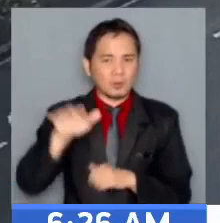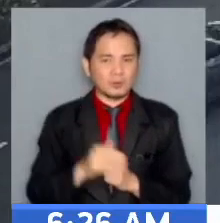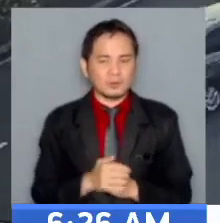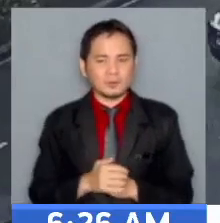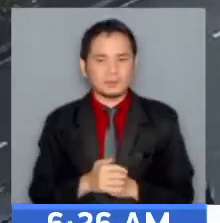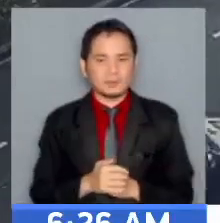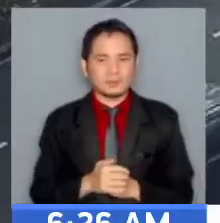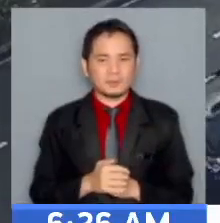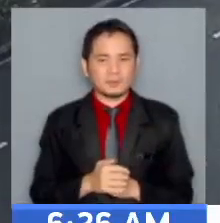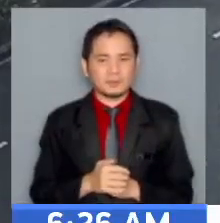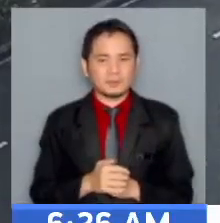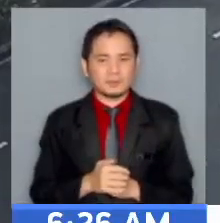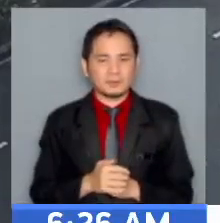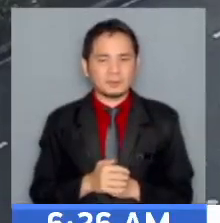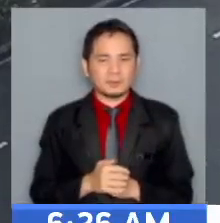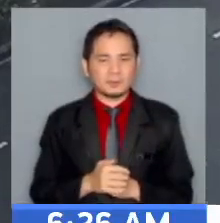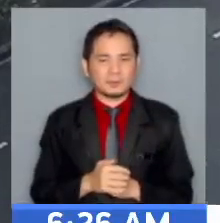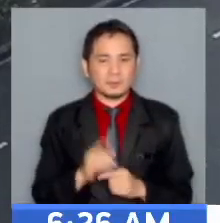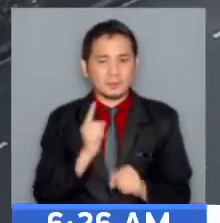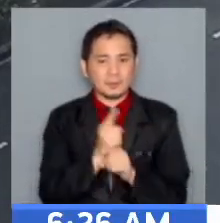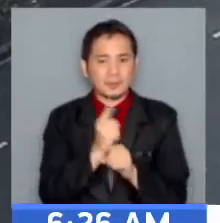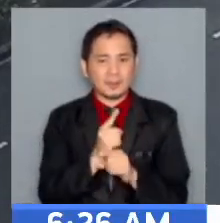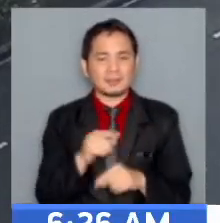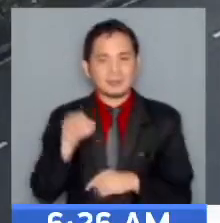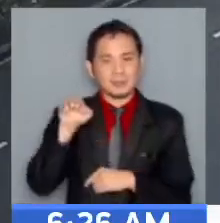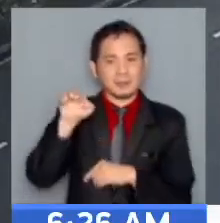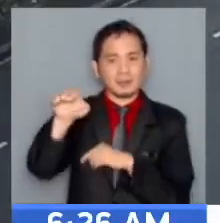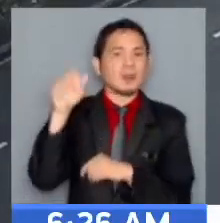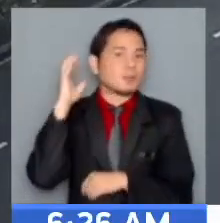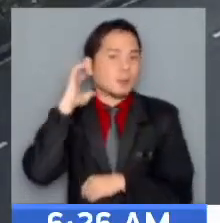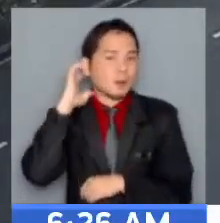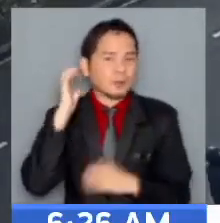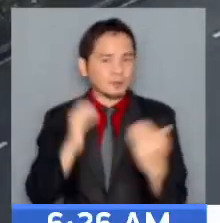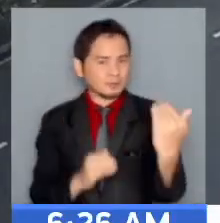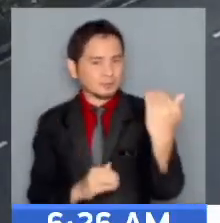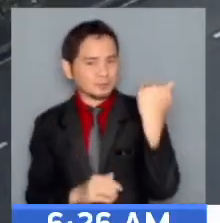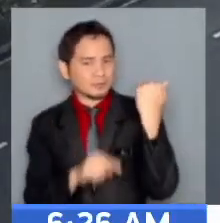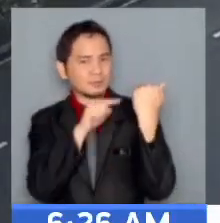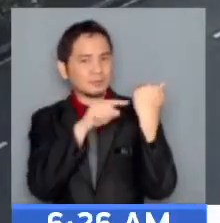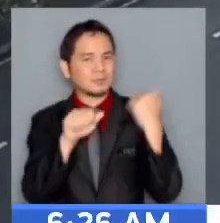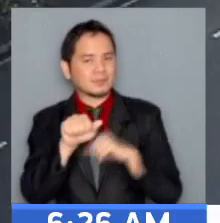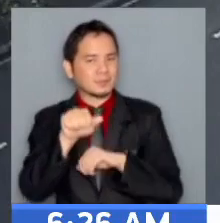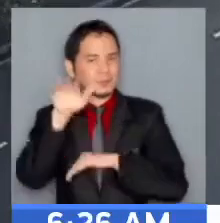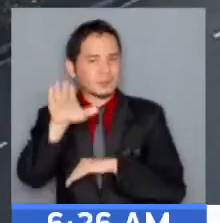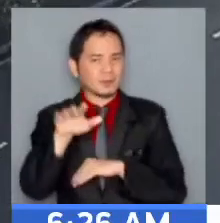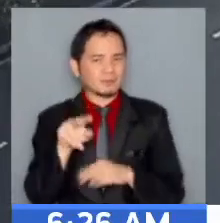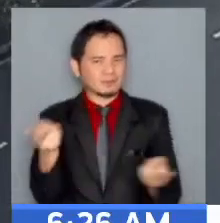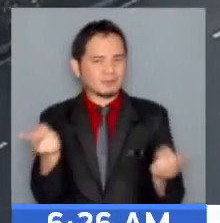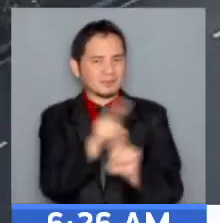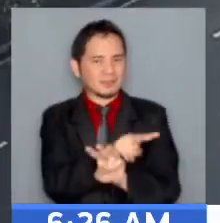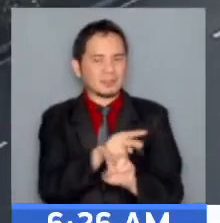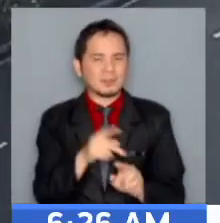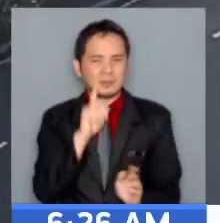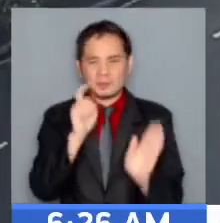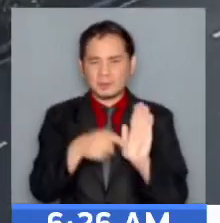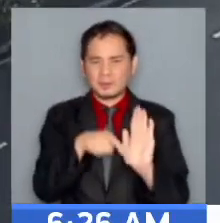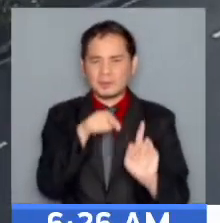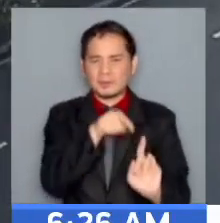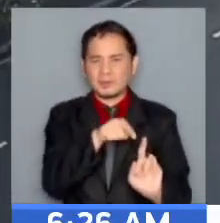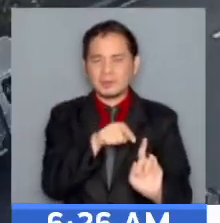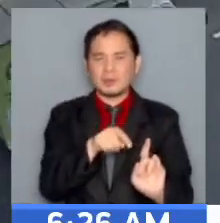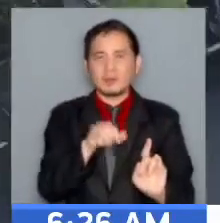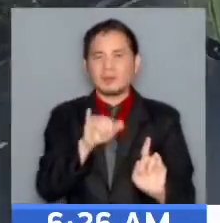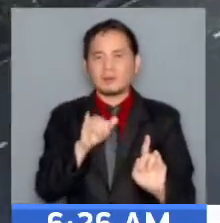nasa kaliwa pala, papuntang Cubao, kanan naman papuntang Antipolo, pareho pong maluwag ang dali ng trapiko sa magkabilang lane hanggang sa mga oras na